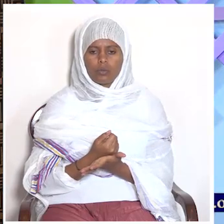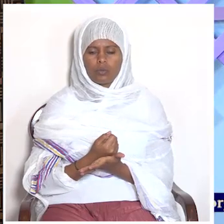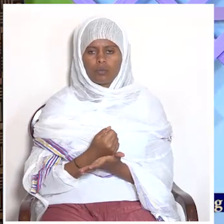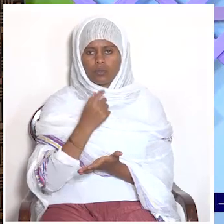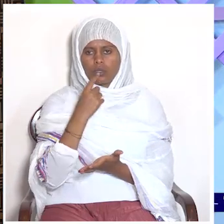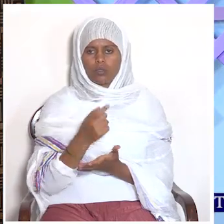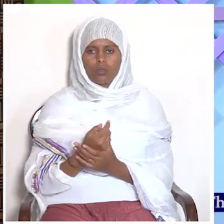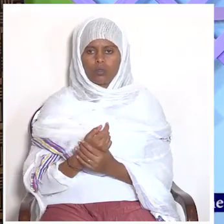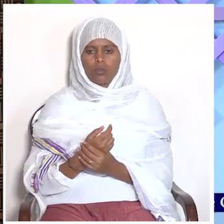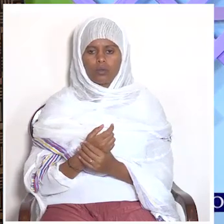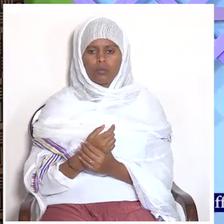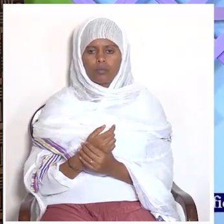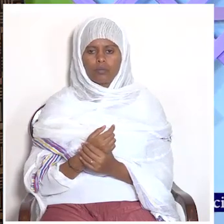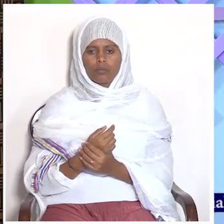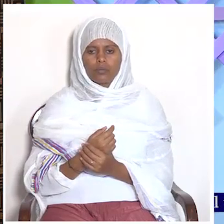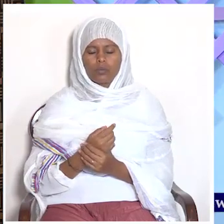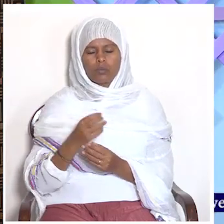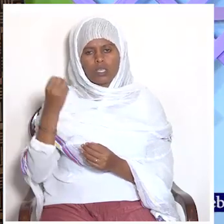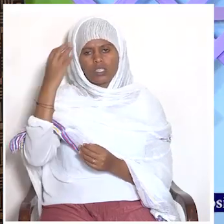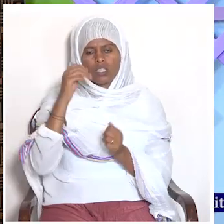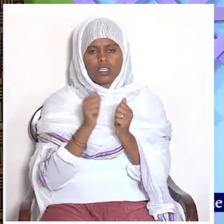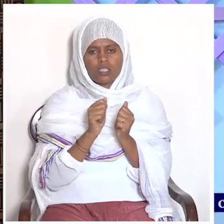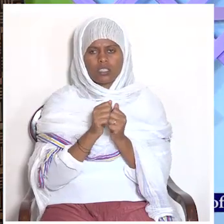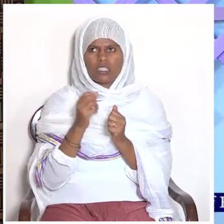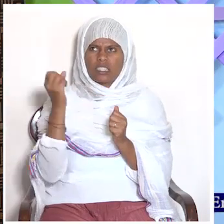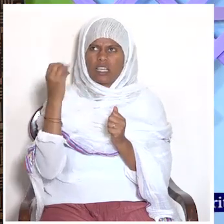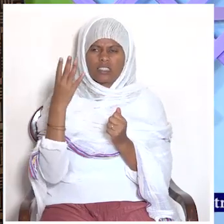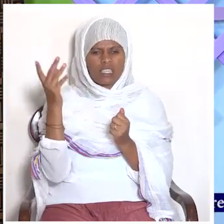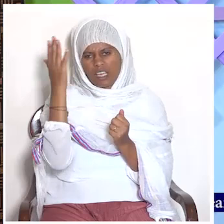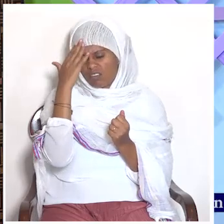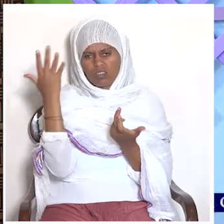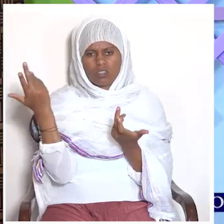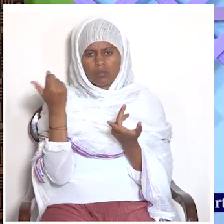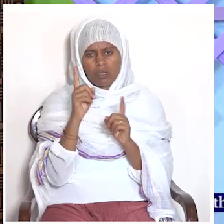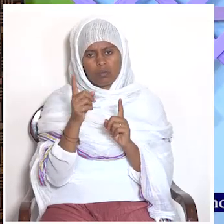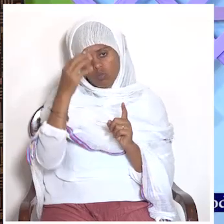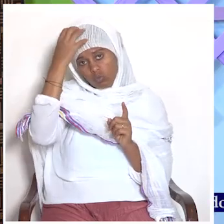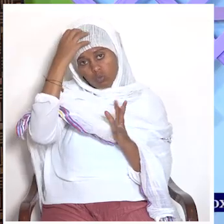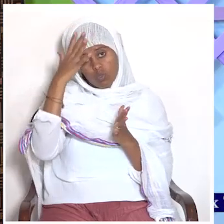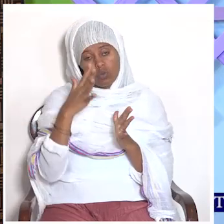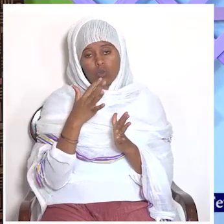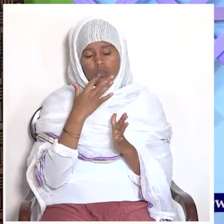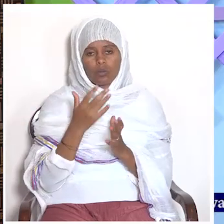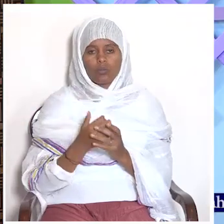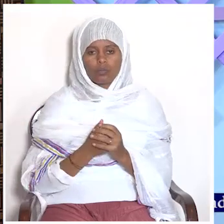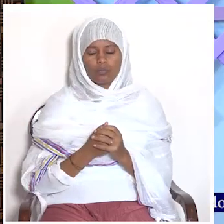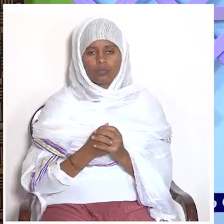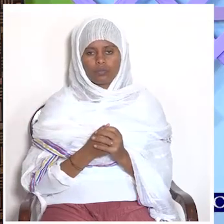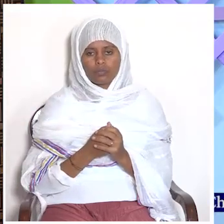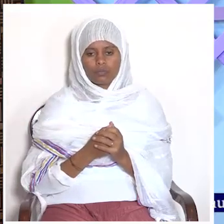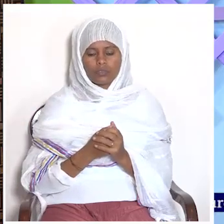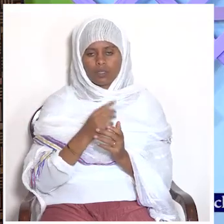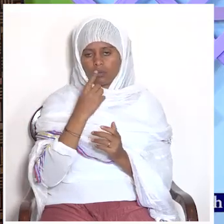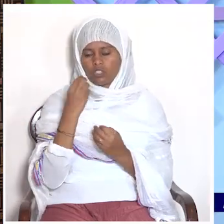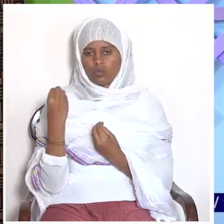ክትረኽቡ ክትወልዱ ኢኹም በለ እሞ ናይ ፀሓይ ነገር ከበልዎ ኣይ ናይ ፀሓይ ሰይ ኣይተገልፀለን ናልባት ከም ንጉስ ዝኣመሰለ ይኸውን ይኸውን